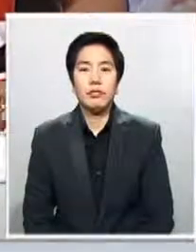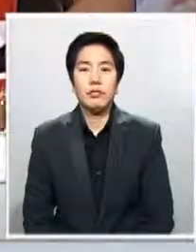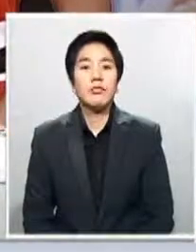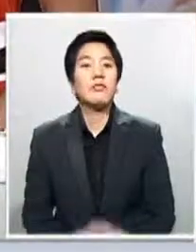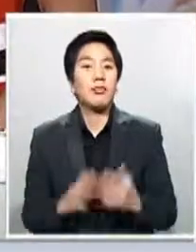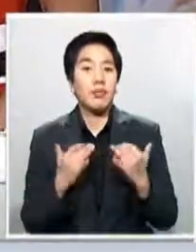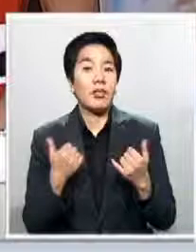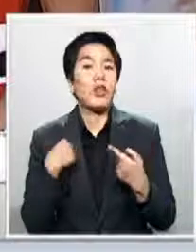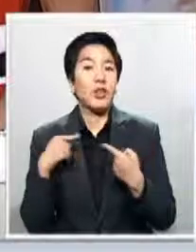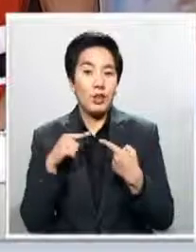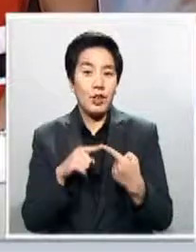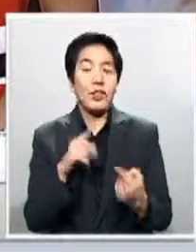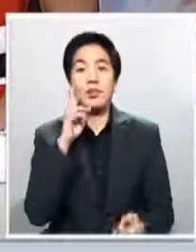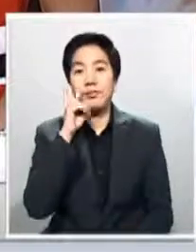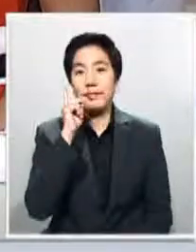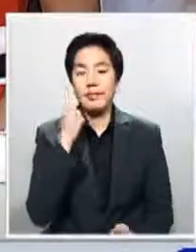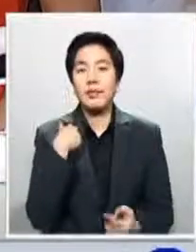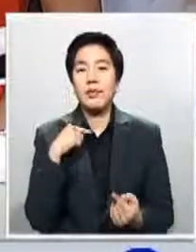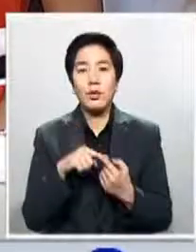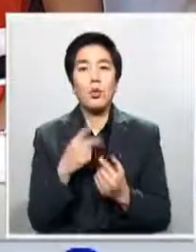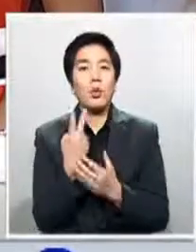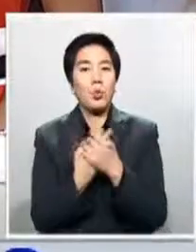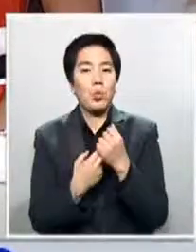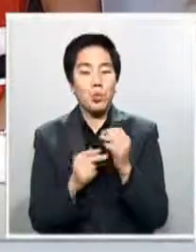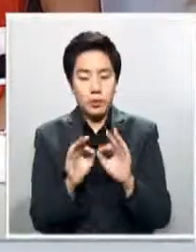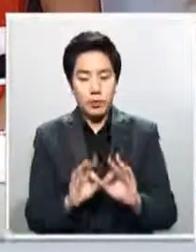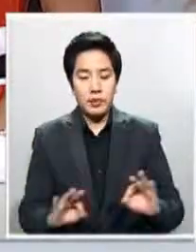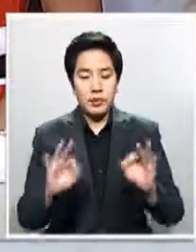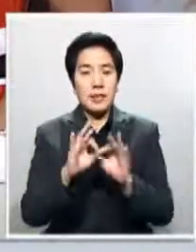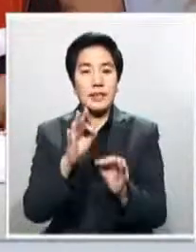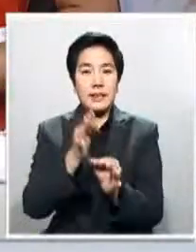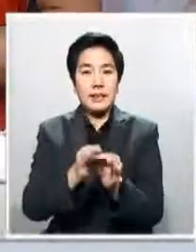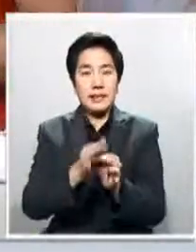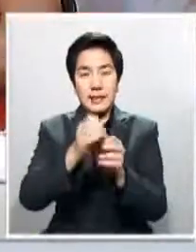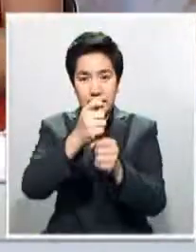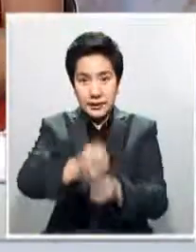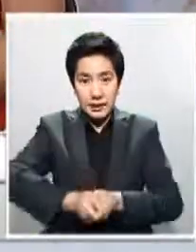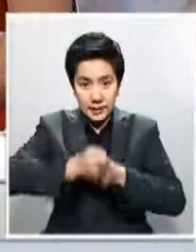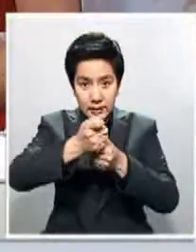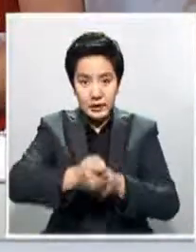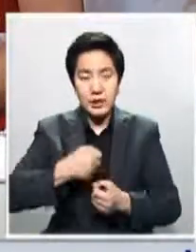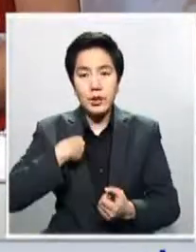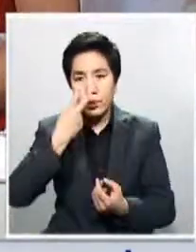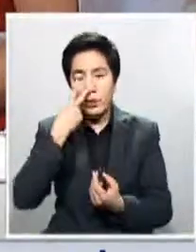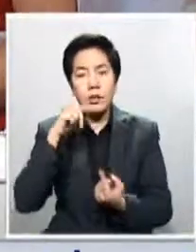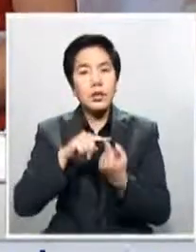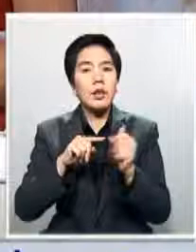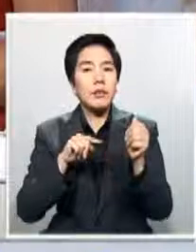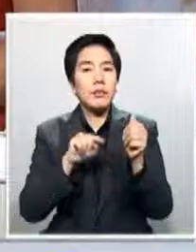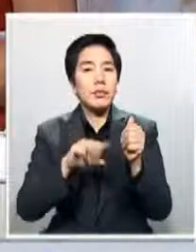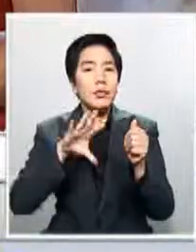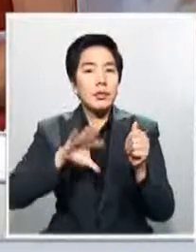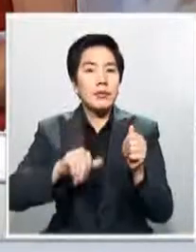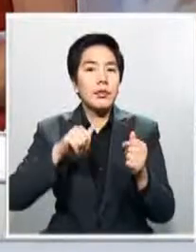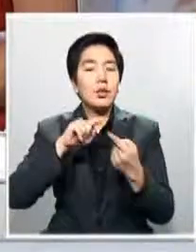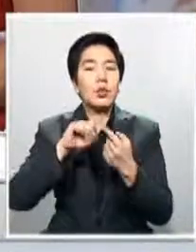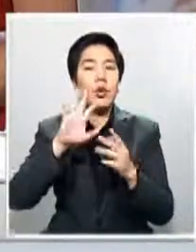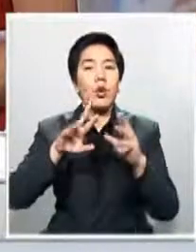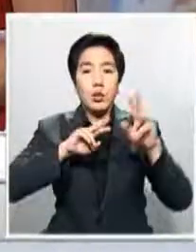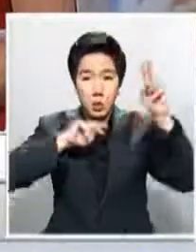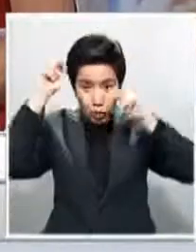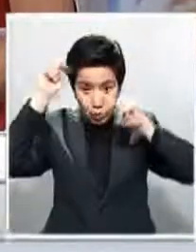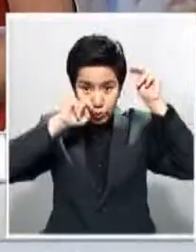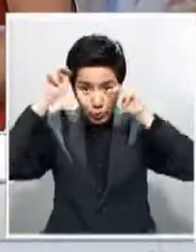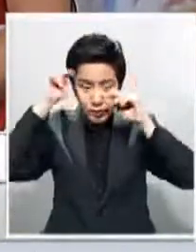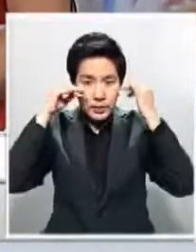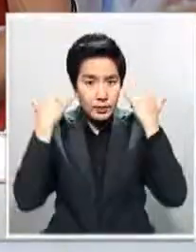์เอากลับมานะฮะท่านผู้ชมครับช่วงเคียงคู่รู้ค่ากับธกส.วันนี้จะพาไปที่ตำบลบางม่วงอำเภอเมืองจังหวัดนครสวรรค์นะ